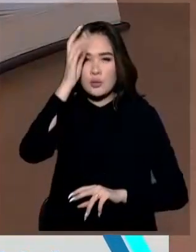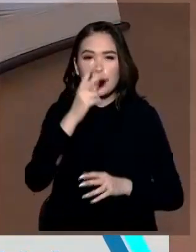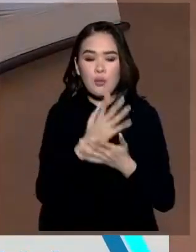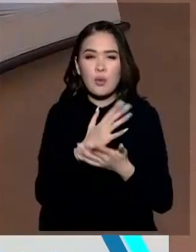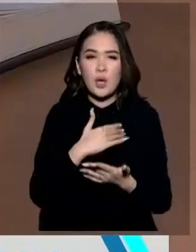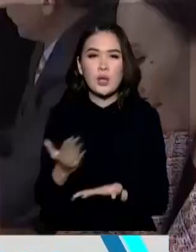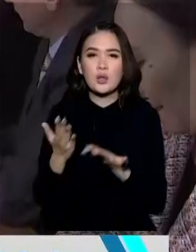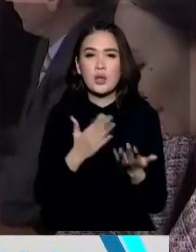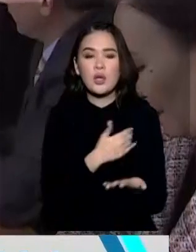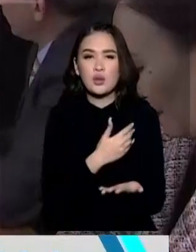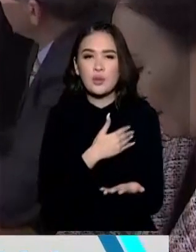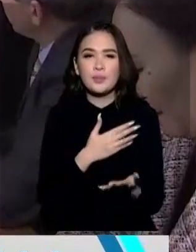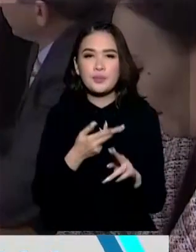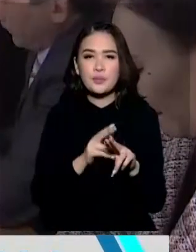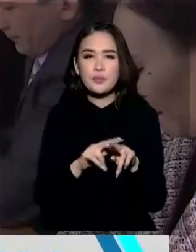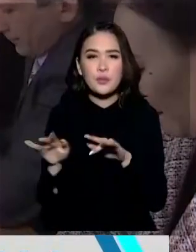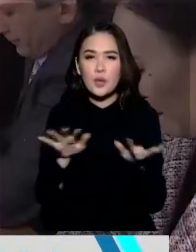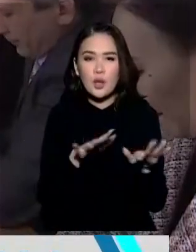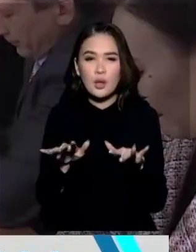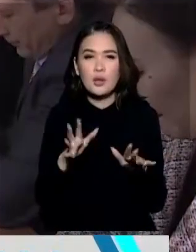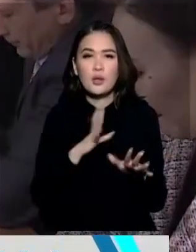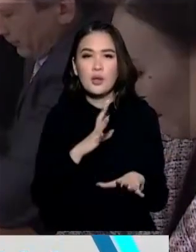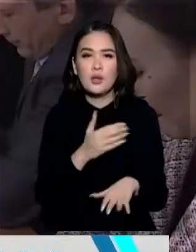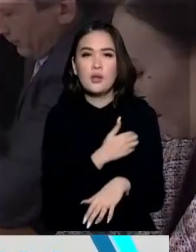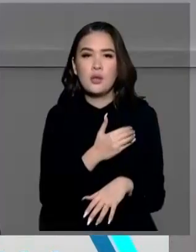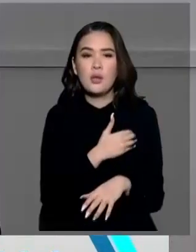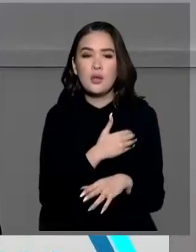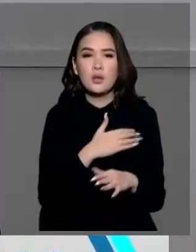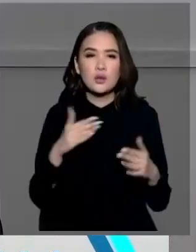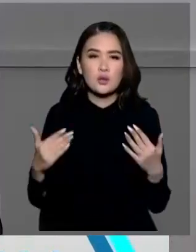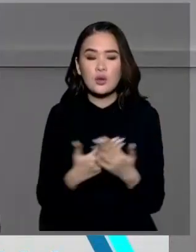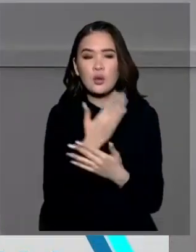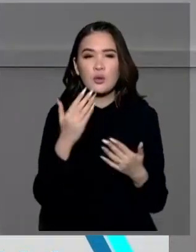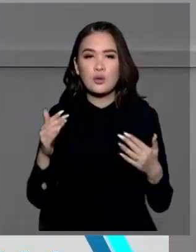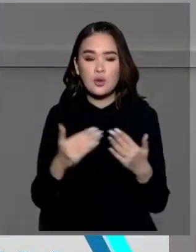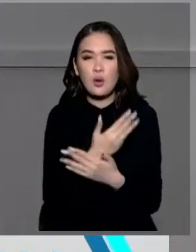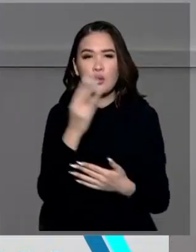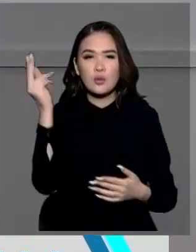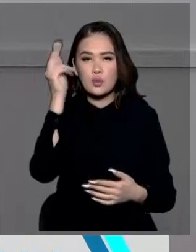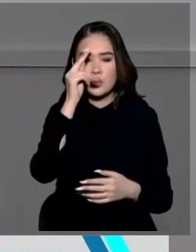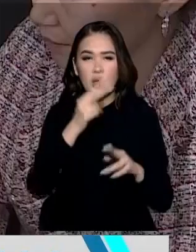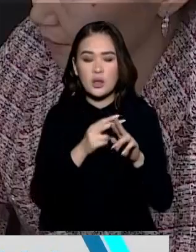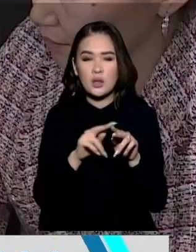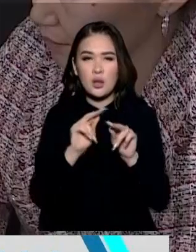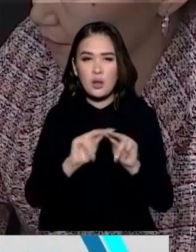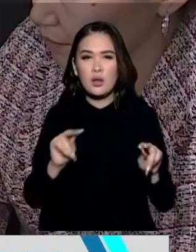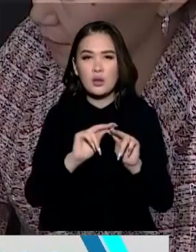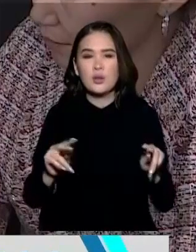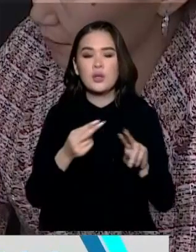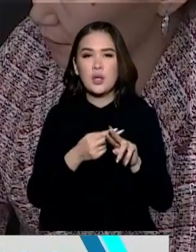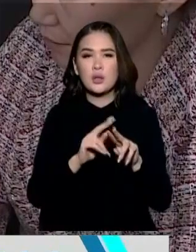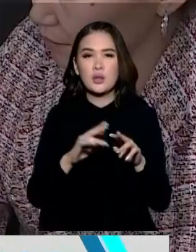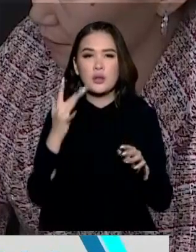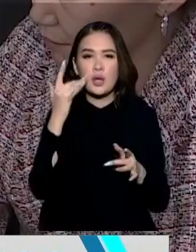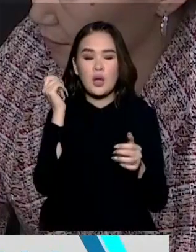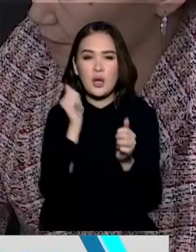ояту үшін қолданатын оқытушылық әдіс тәсілдерінен өнеге алып келеміз дейді. Студенттер мен оқытушылардың ғылыми қызметін ұйымдастыру бағытында